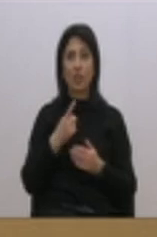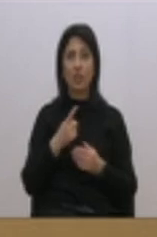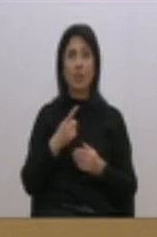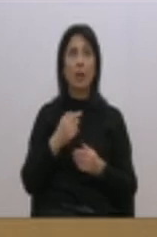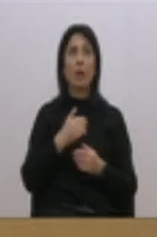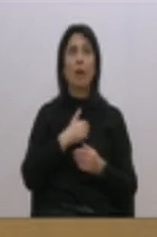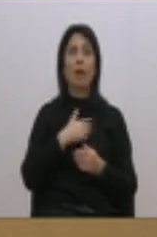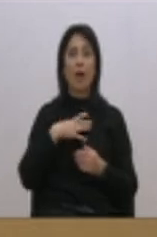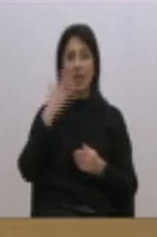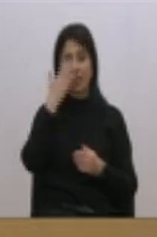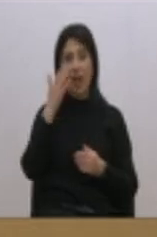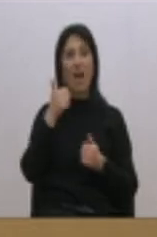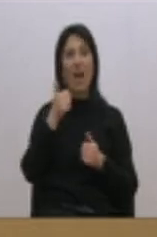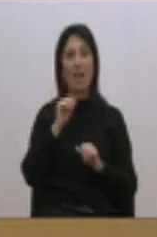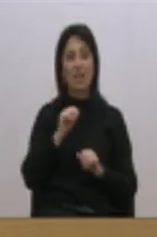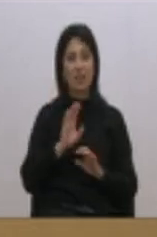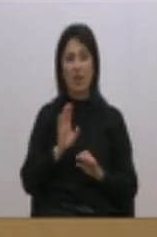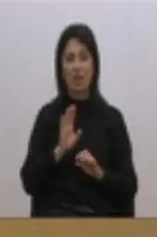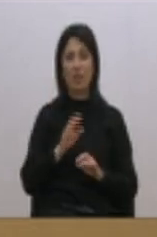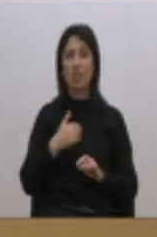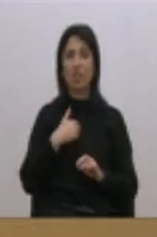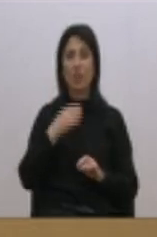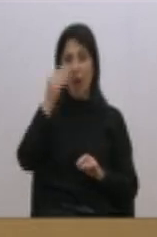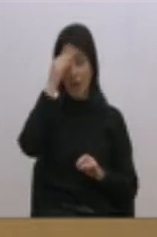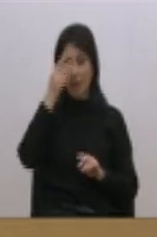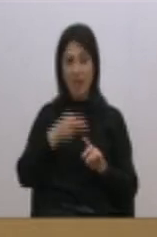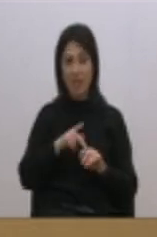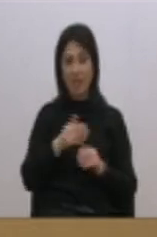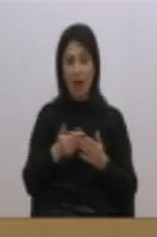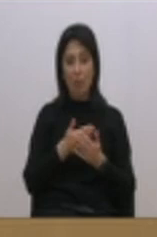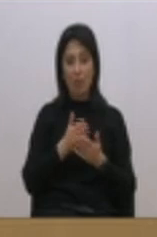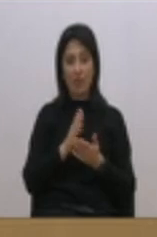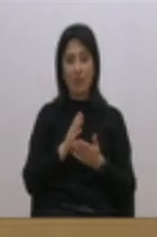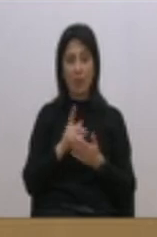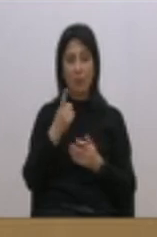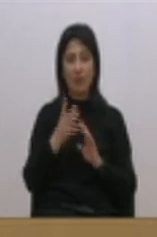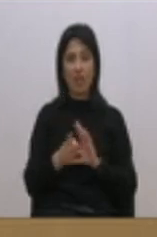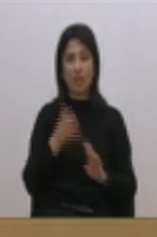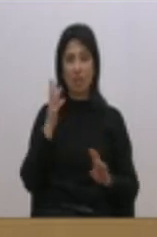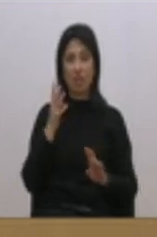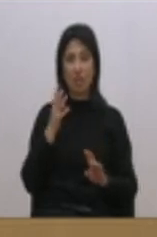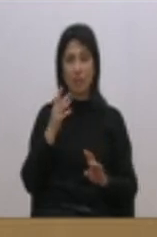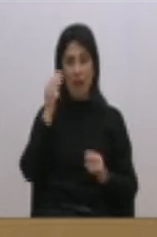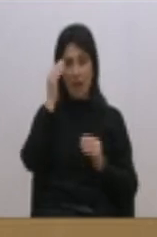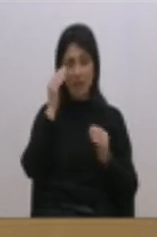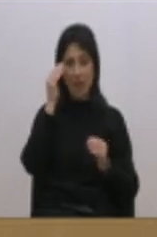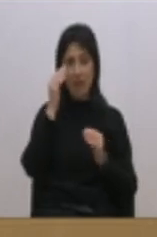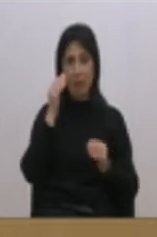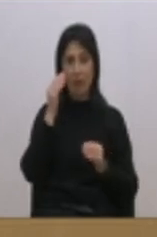khondat kartveli khalki kargad daetsvat. Chven chemi azret es ambavi guak pirvel rikshi